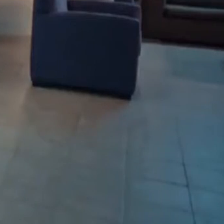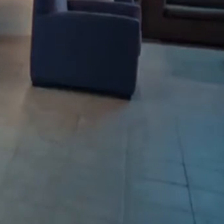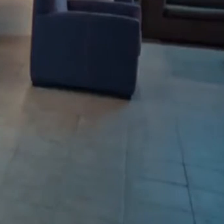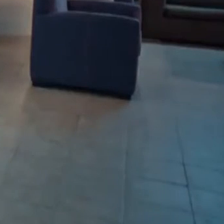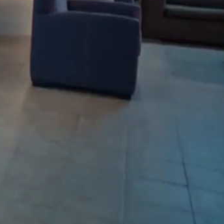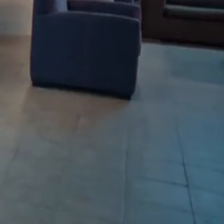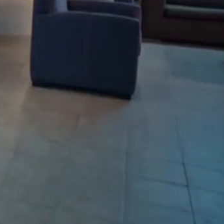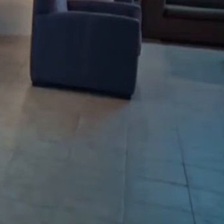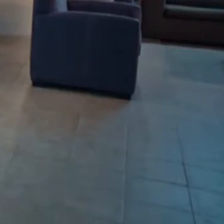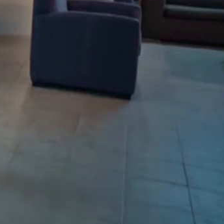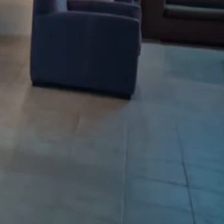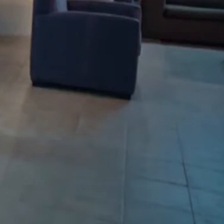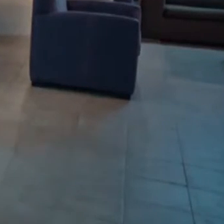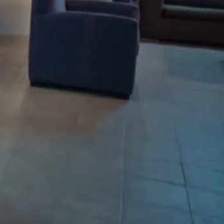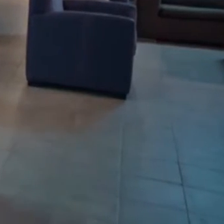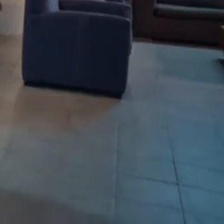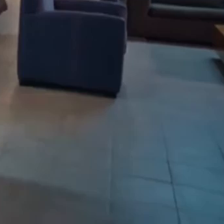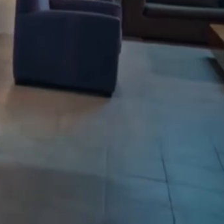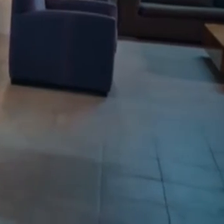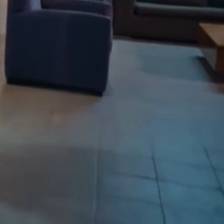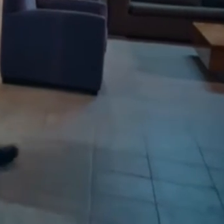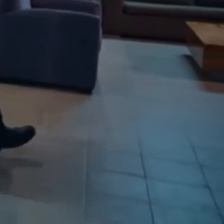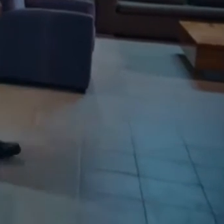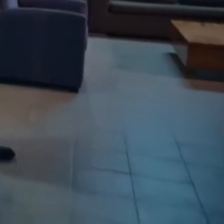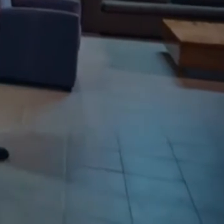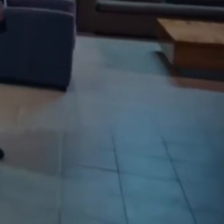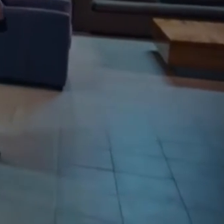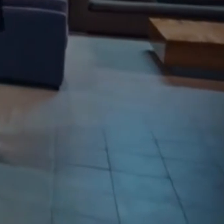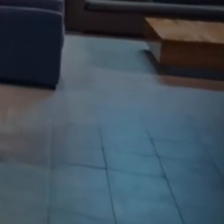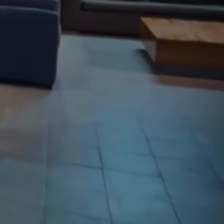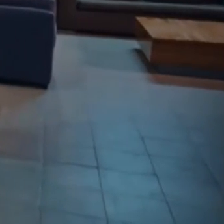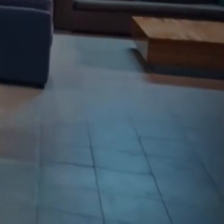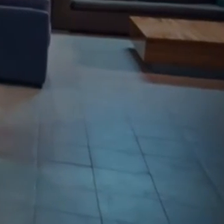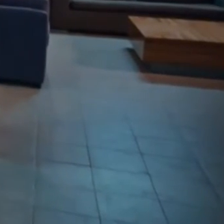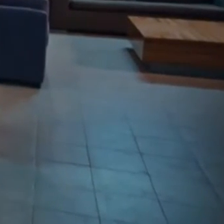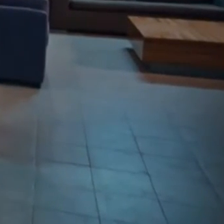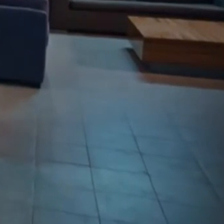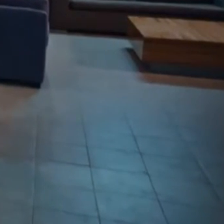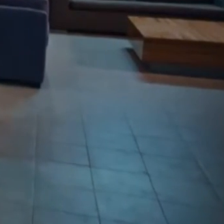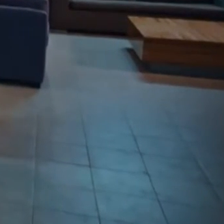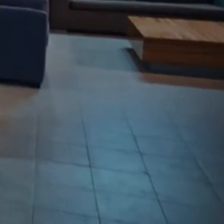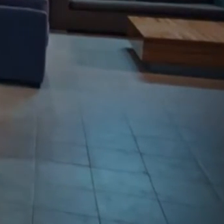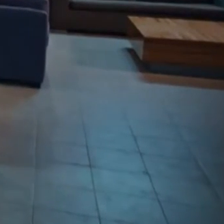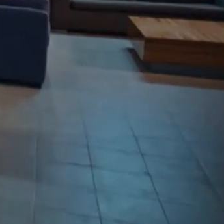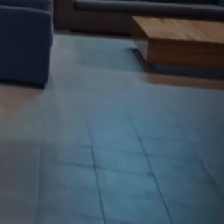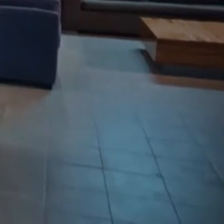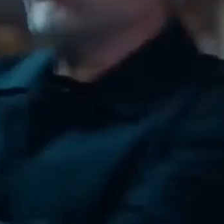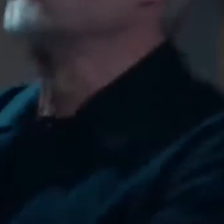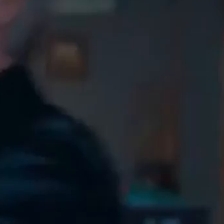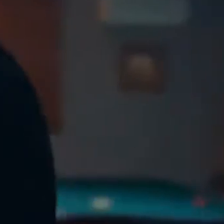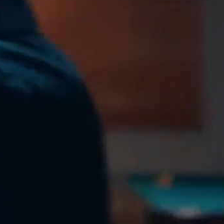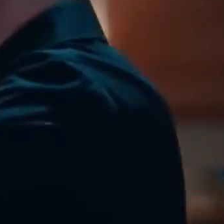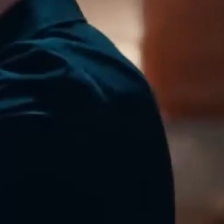alıp koltuğunda hafif kımıldandı. Andreler büyük bir odaya girdiler. İçeride oturma grubu, geride bilardo masası. Duvara asılı bir